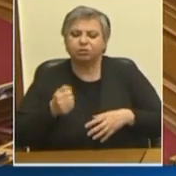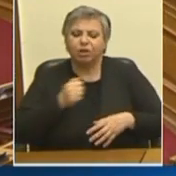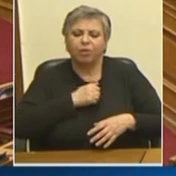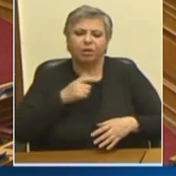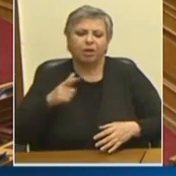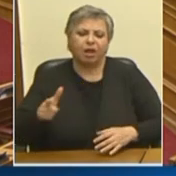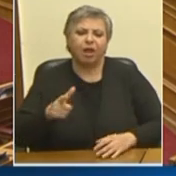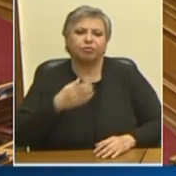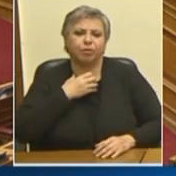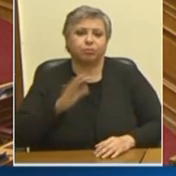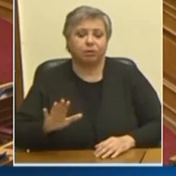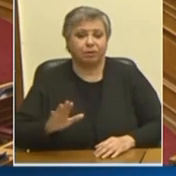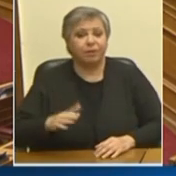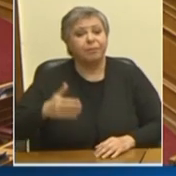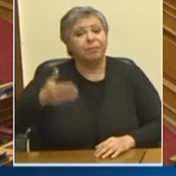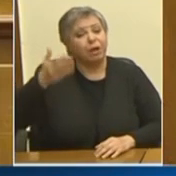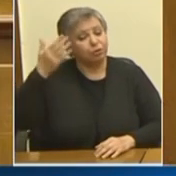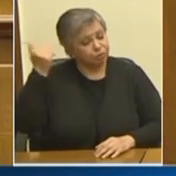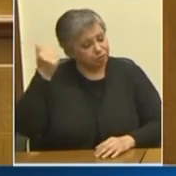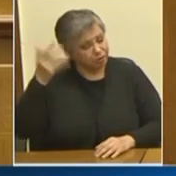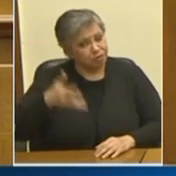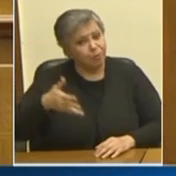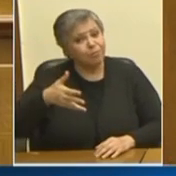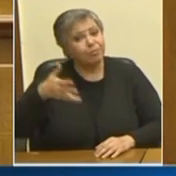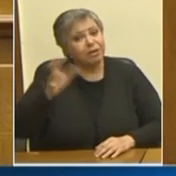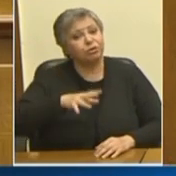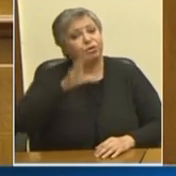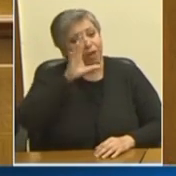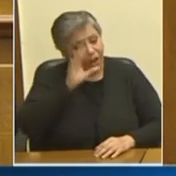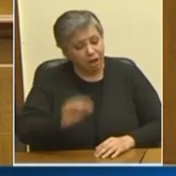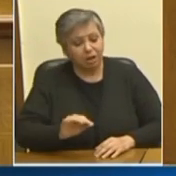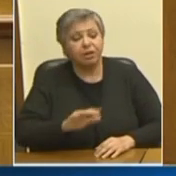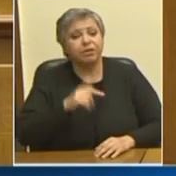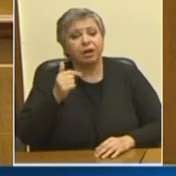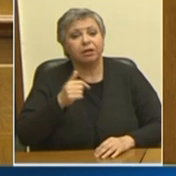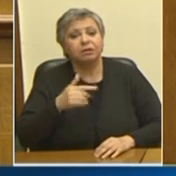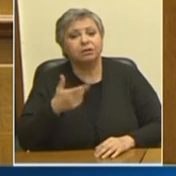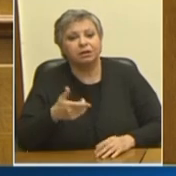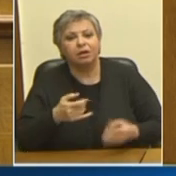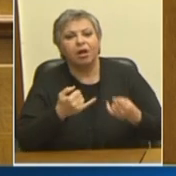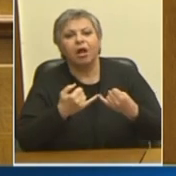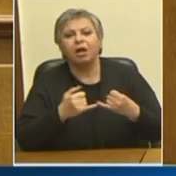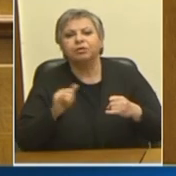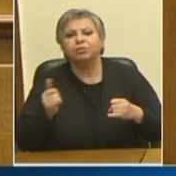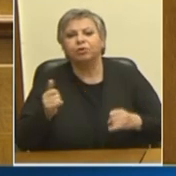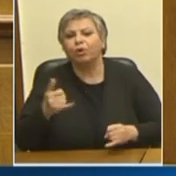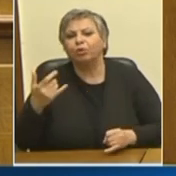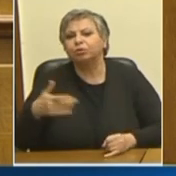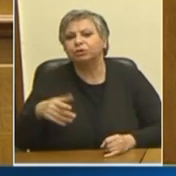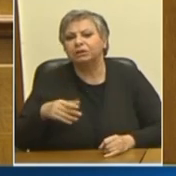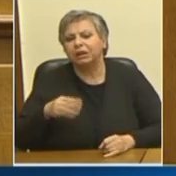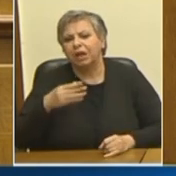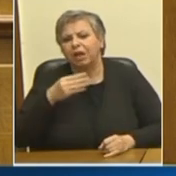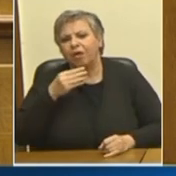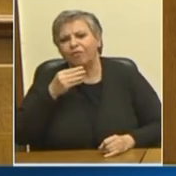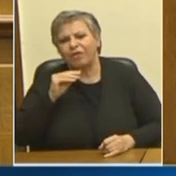Ξεκίνησαν κέντρο οι Μητσοτάκηδες, όντως. Ήταν ανυψός του Ελευθερίου Βενιζέλου με όλα τα φόντα, αλλά τα έκανε μούσκημα και